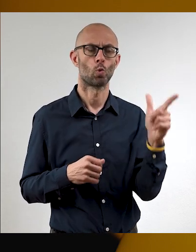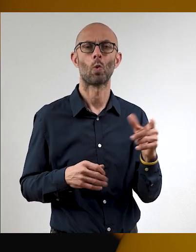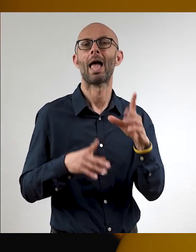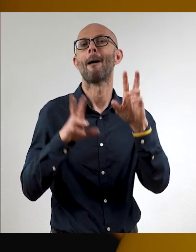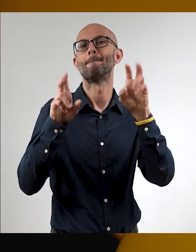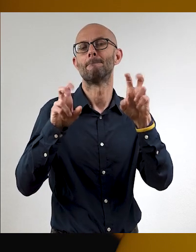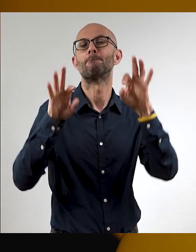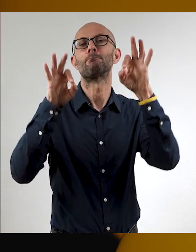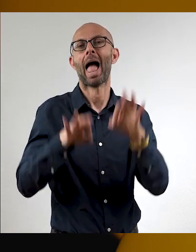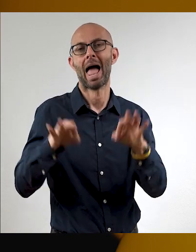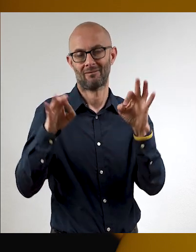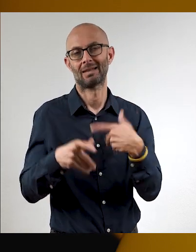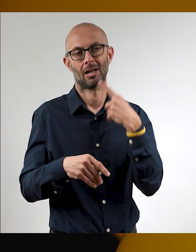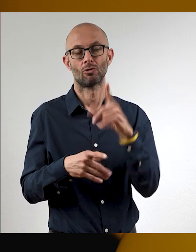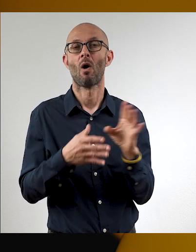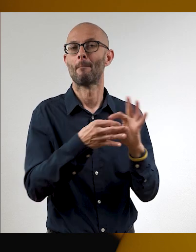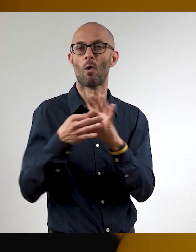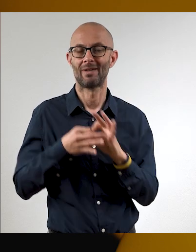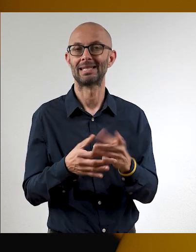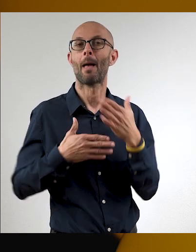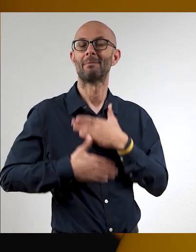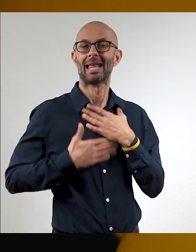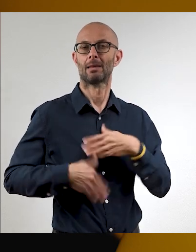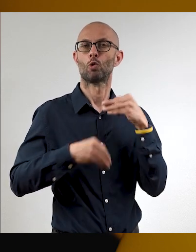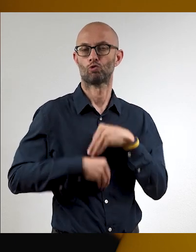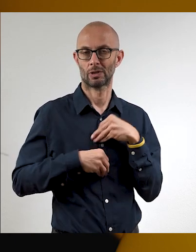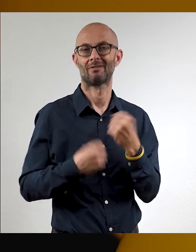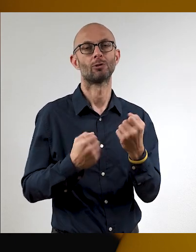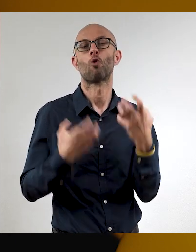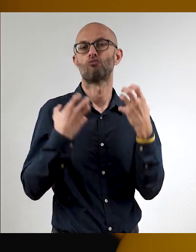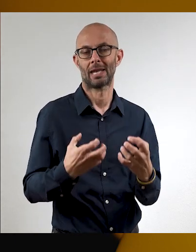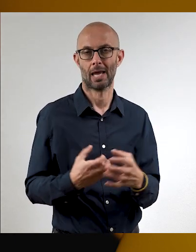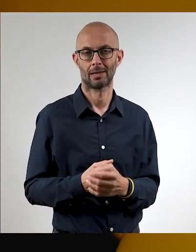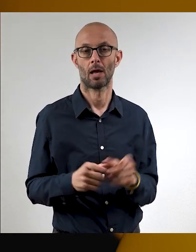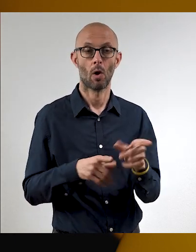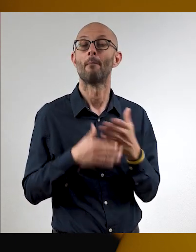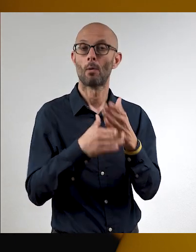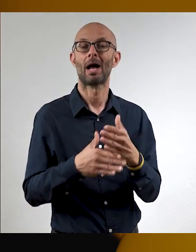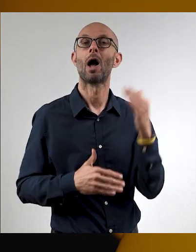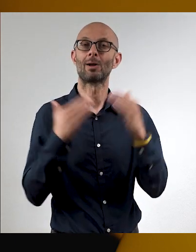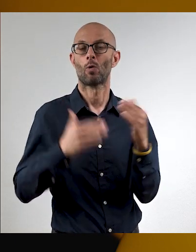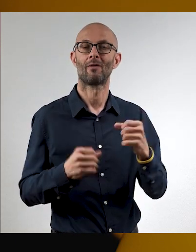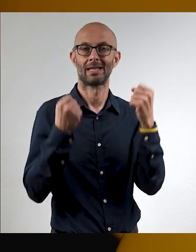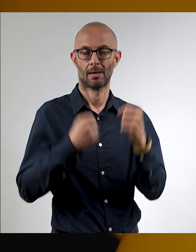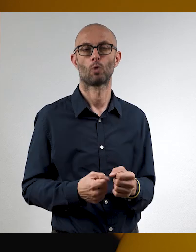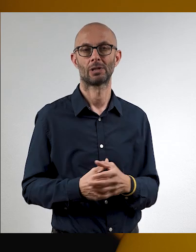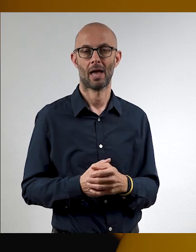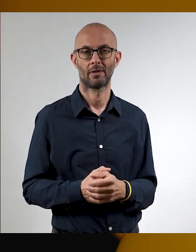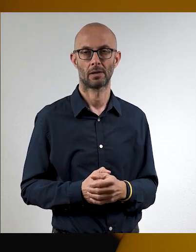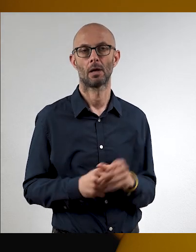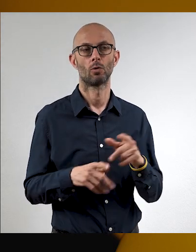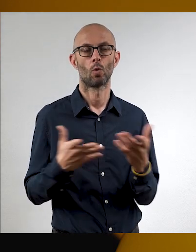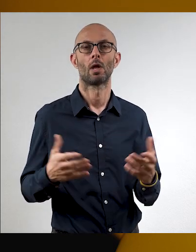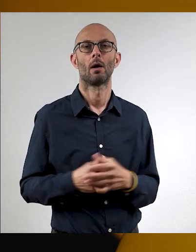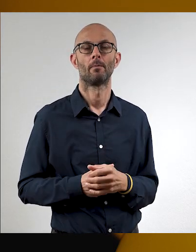druge barve, da temu rečem, ne, ki so povezane s prijetnimi čustvi, so zelo zaželjene, ne, ki pomagajo ravnovesje vzpostavljati. Tako